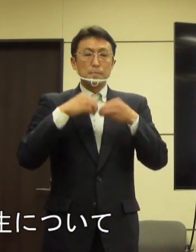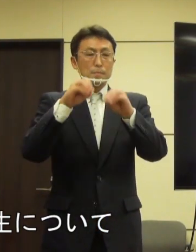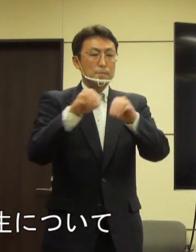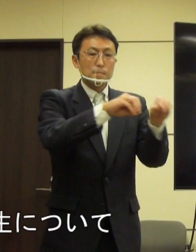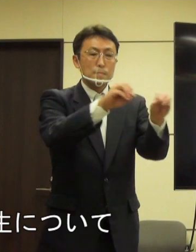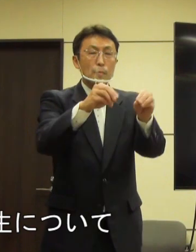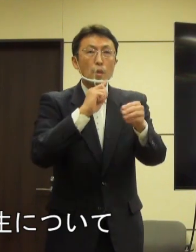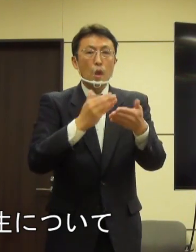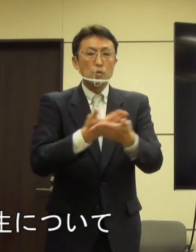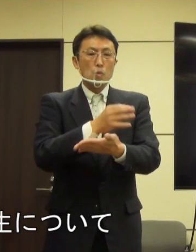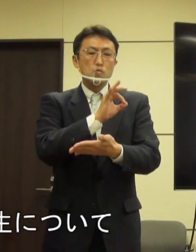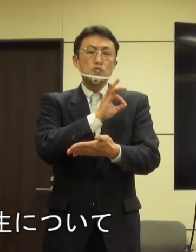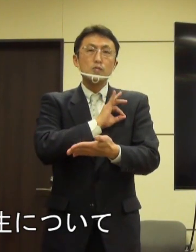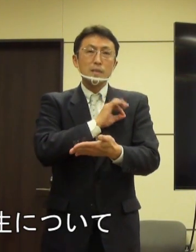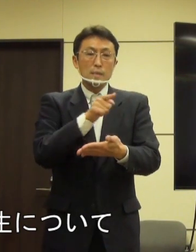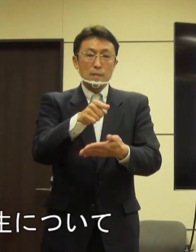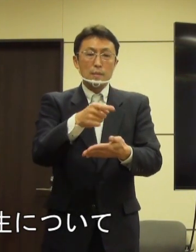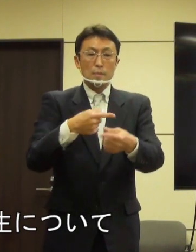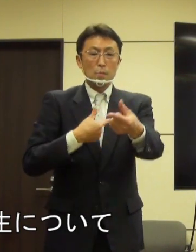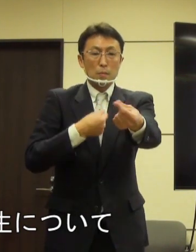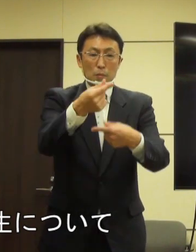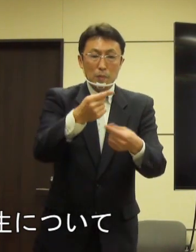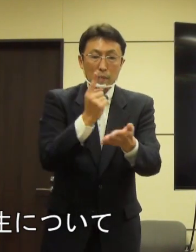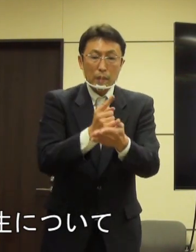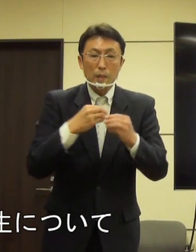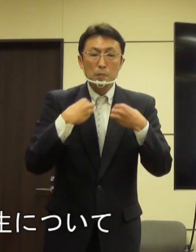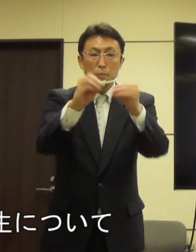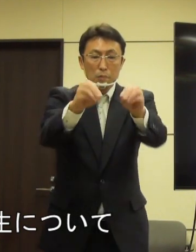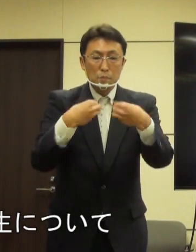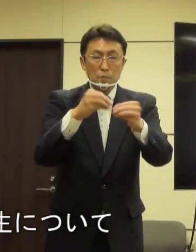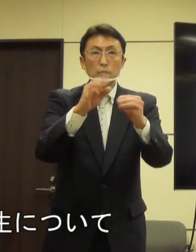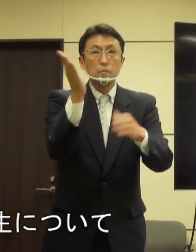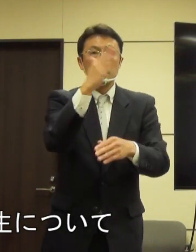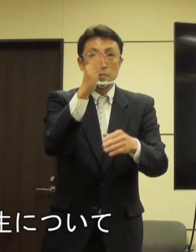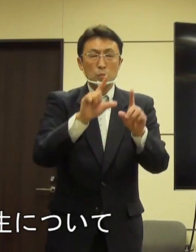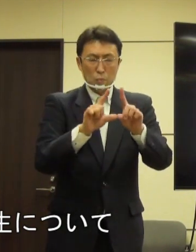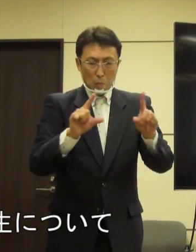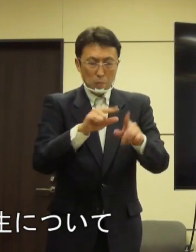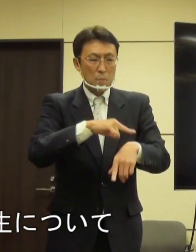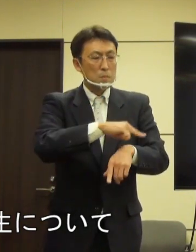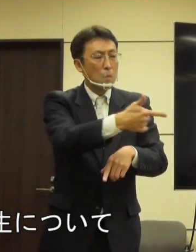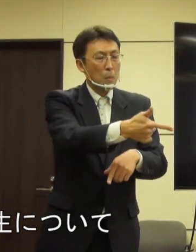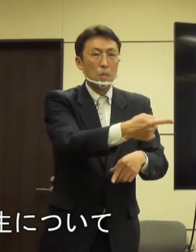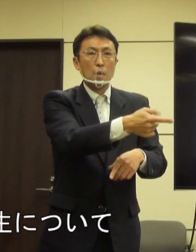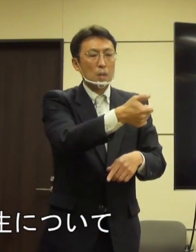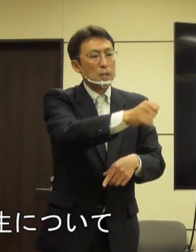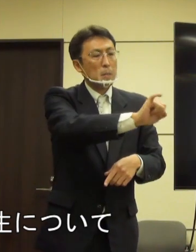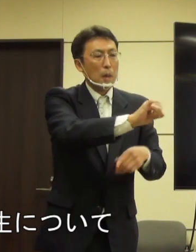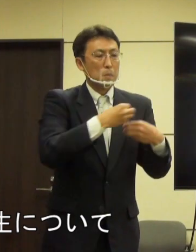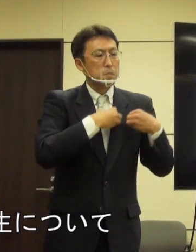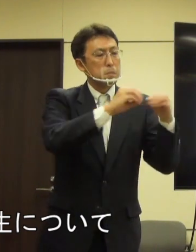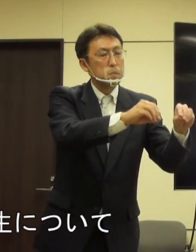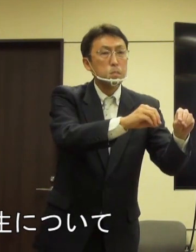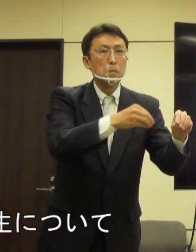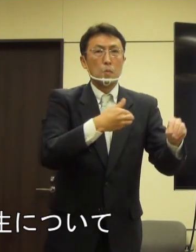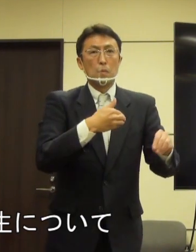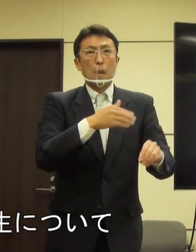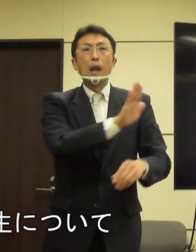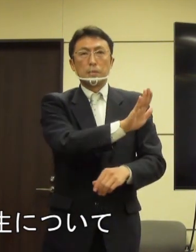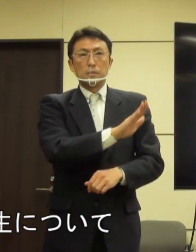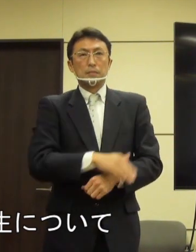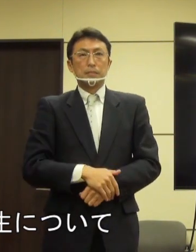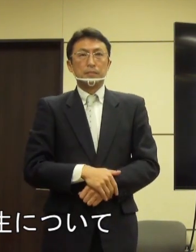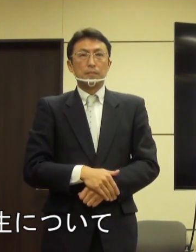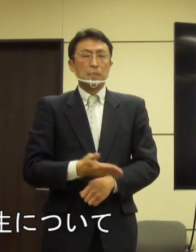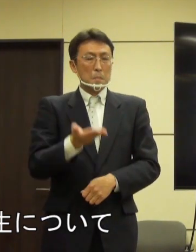職員と利用者って利用者をかえして職員と場合も考えられますこれはあの前の西部病院の時にも